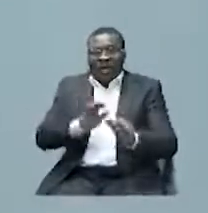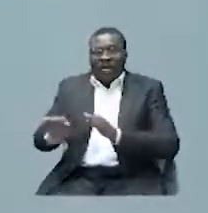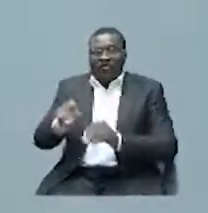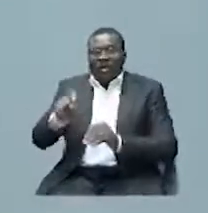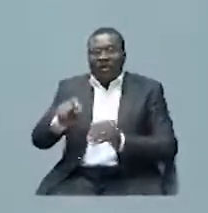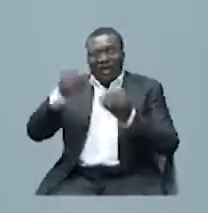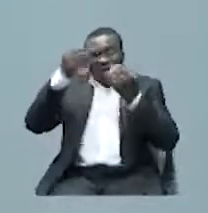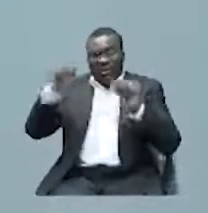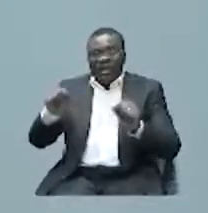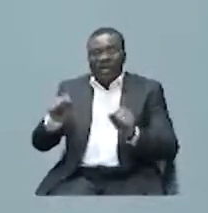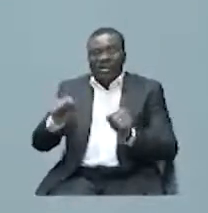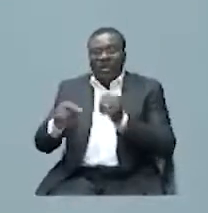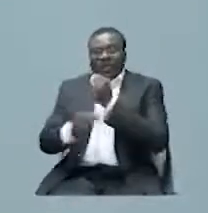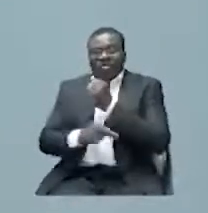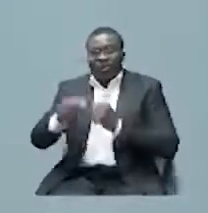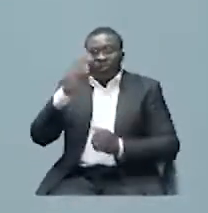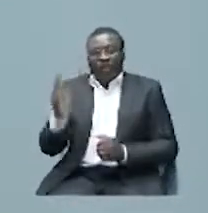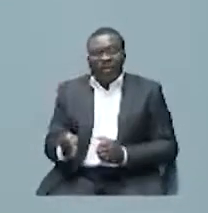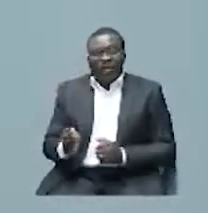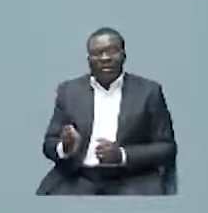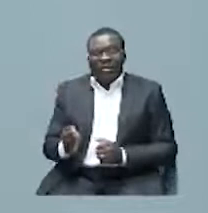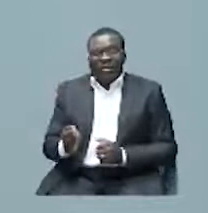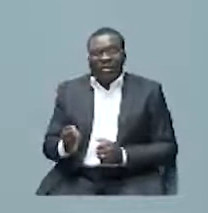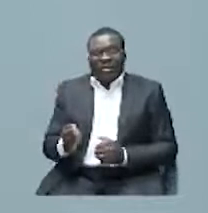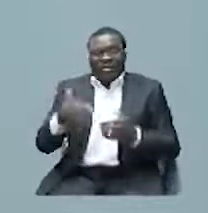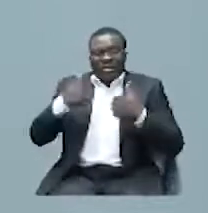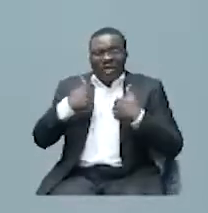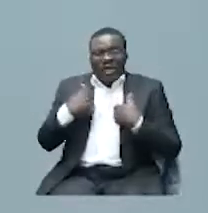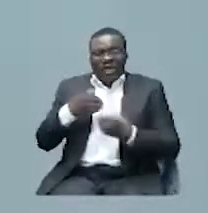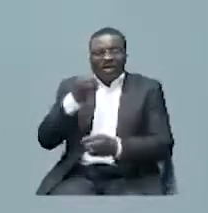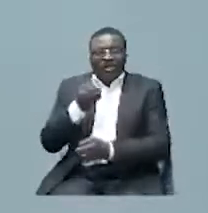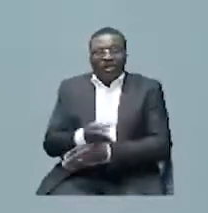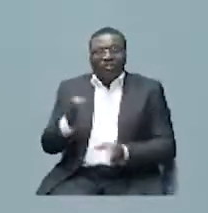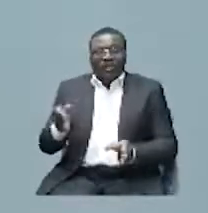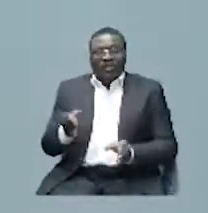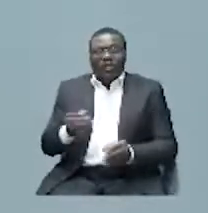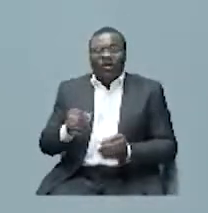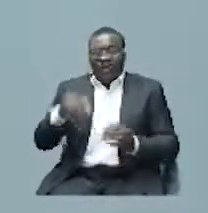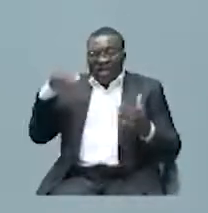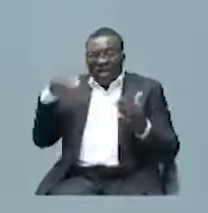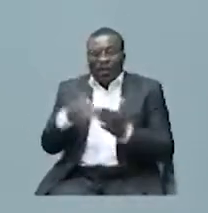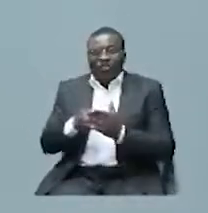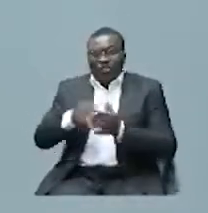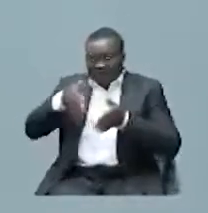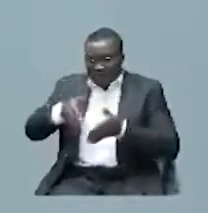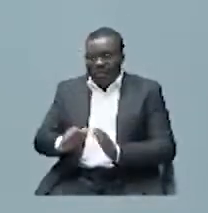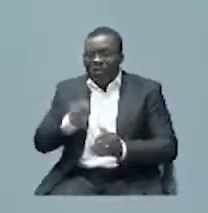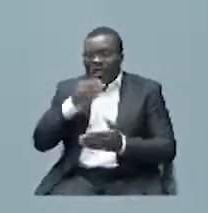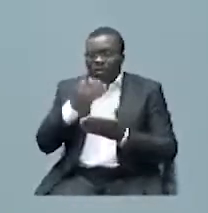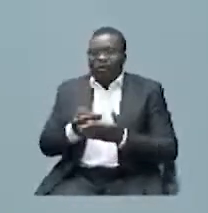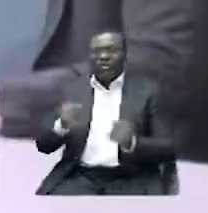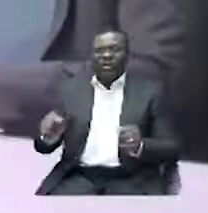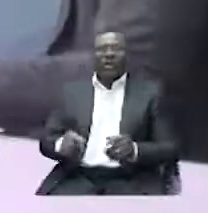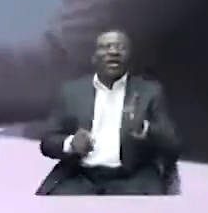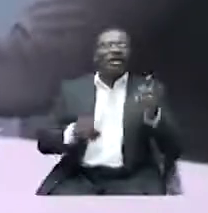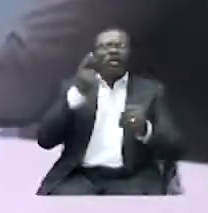les présidents de la République du Bénin aient à leur disposition les contraintes leur permettant d'être de bons présidents. Patrice Talon,